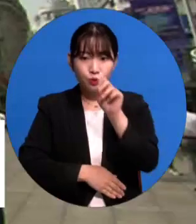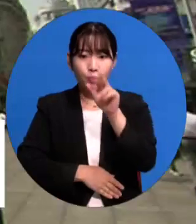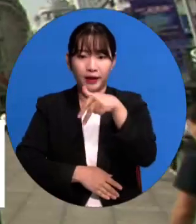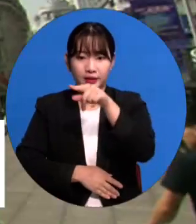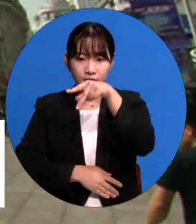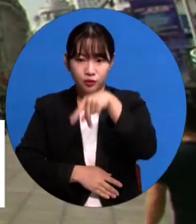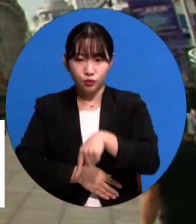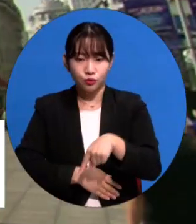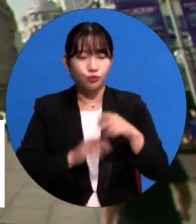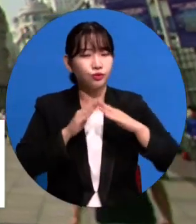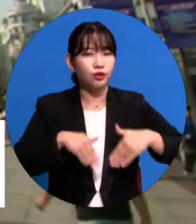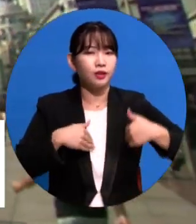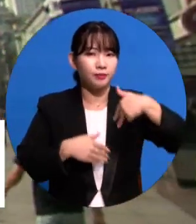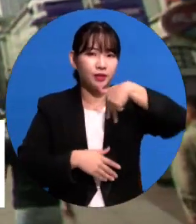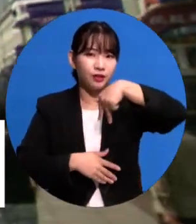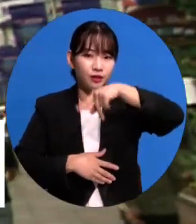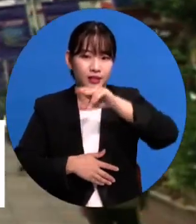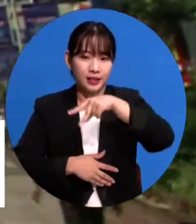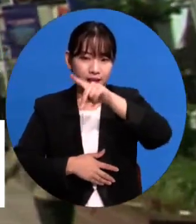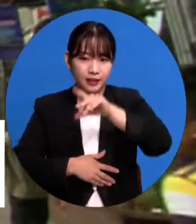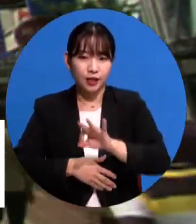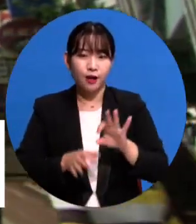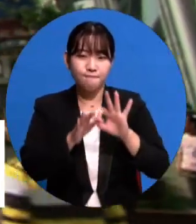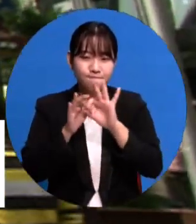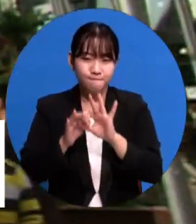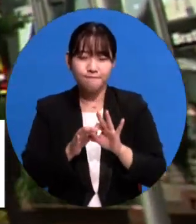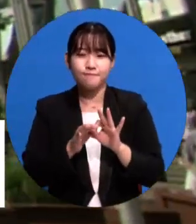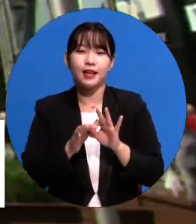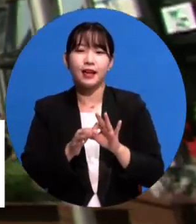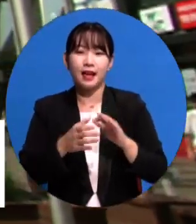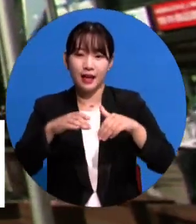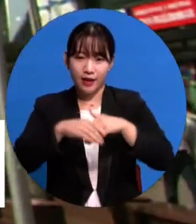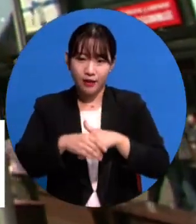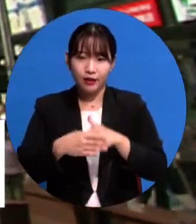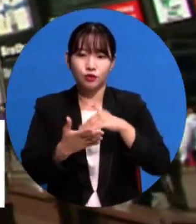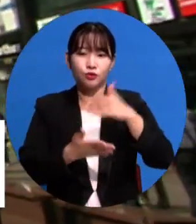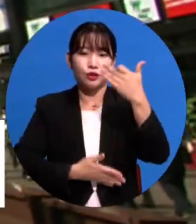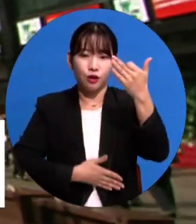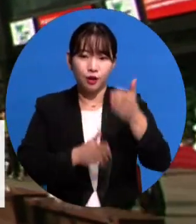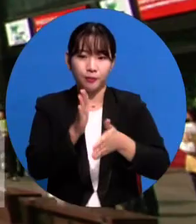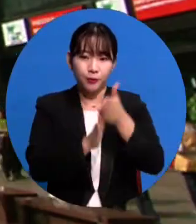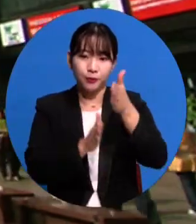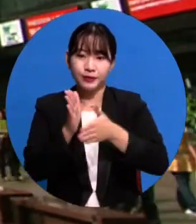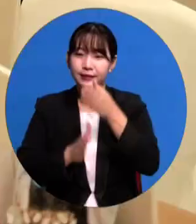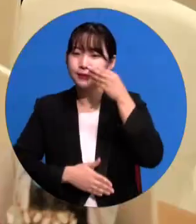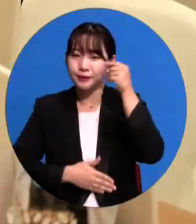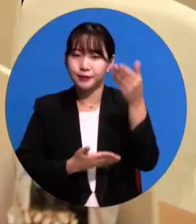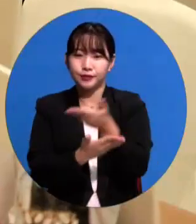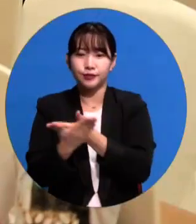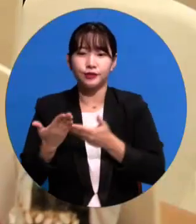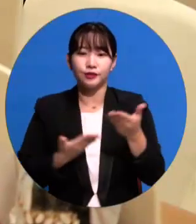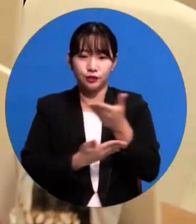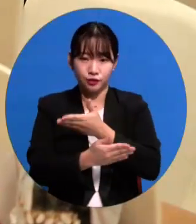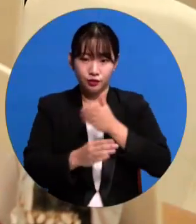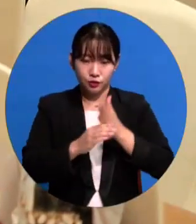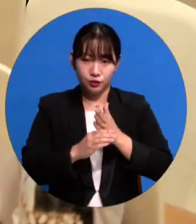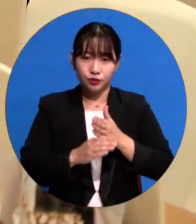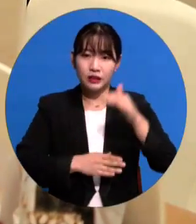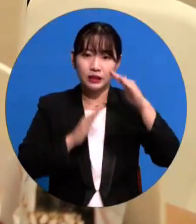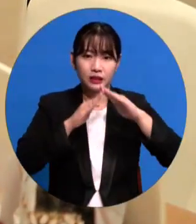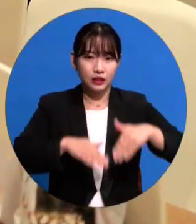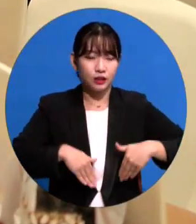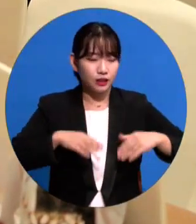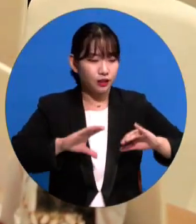전라남도는 저장성과 자매결연을 맺는 등 19개 도시와 활발히 교류를 이어오고 있습니다. 전남은